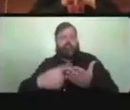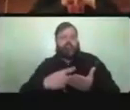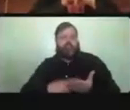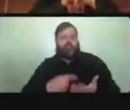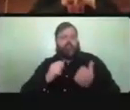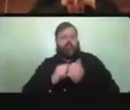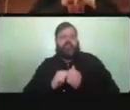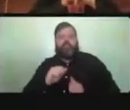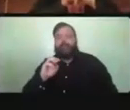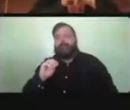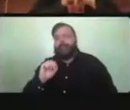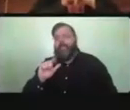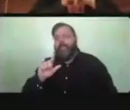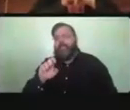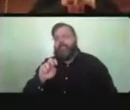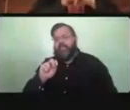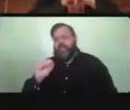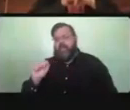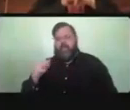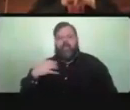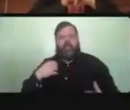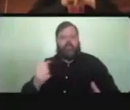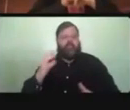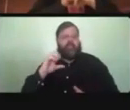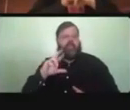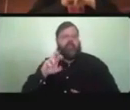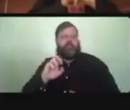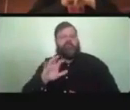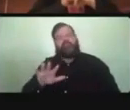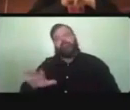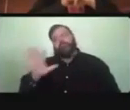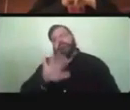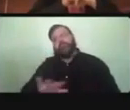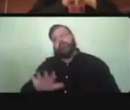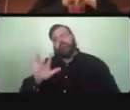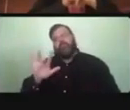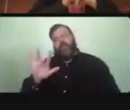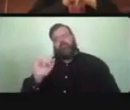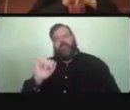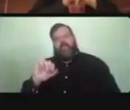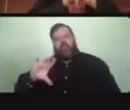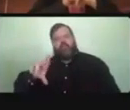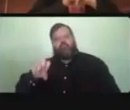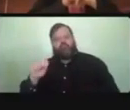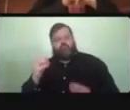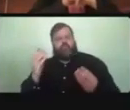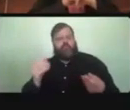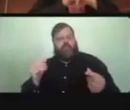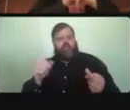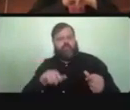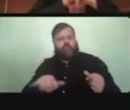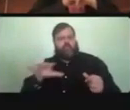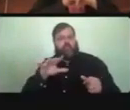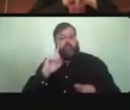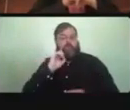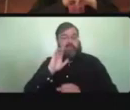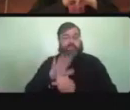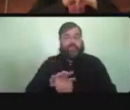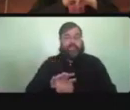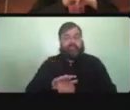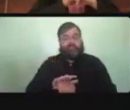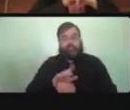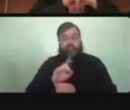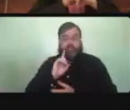sasa tunazungumza na Malina Healthcare. Tuna eneo la ekari